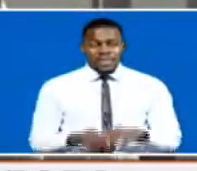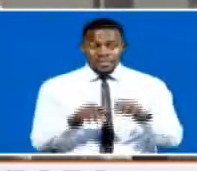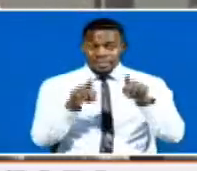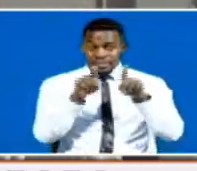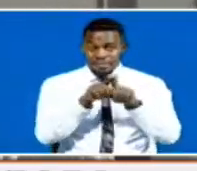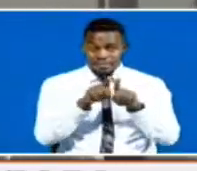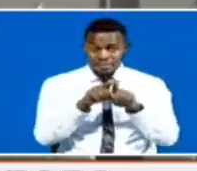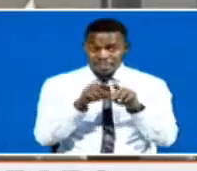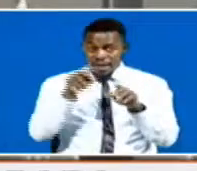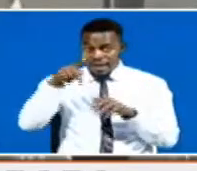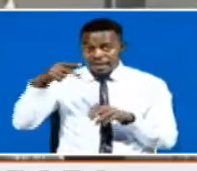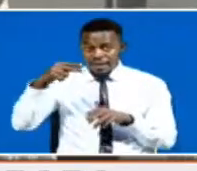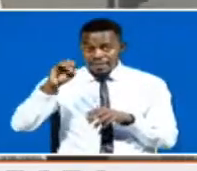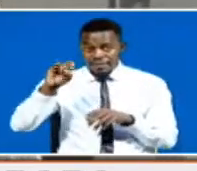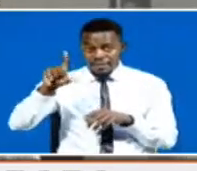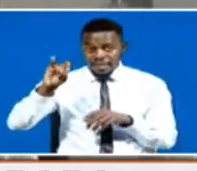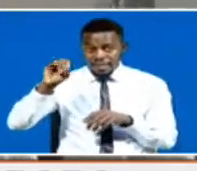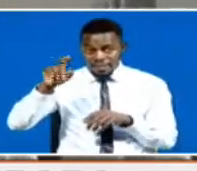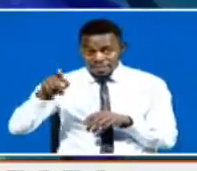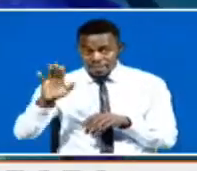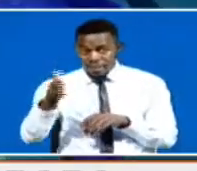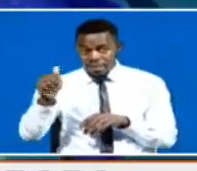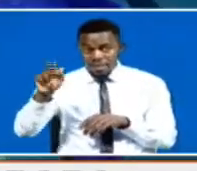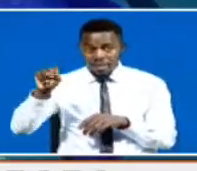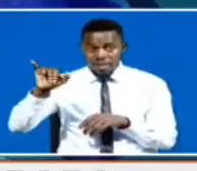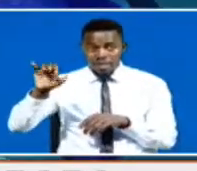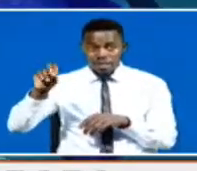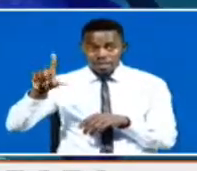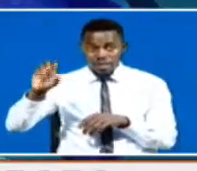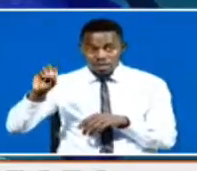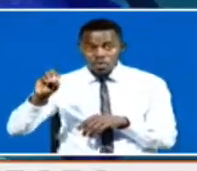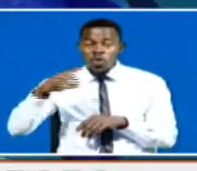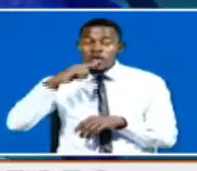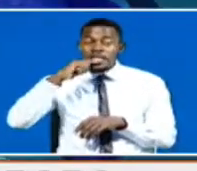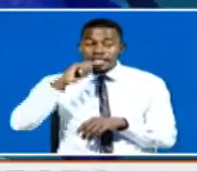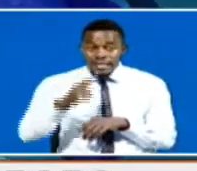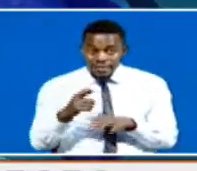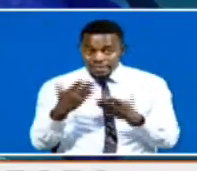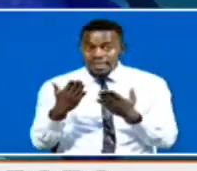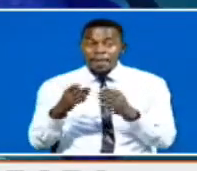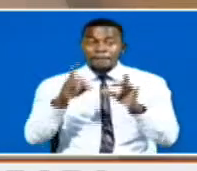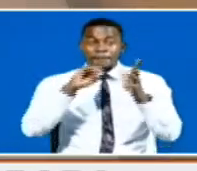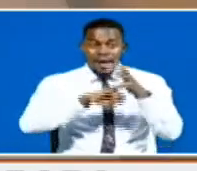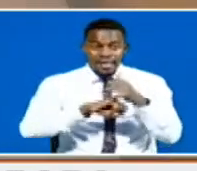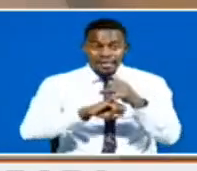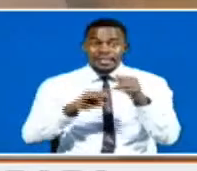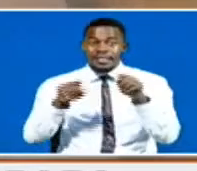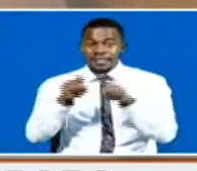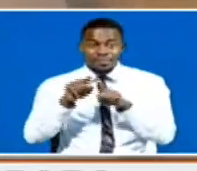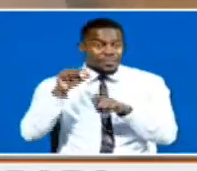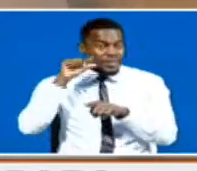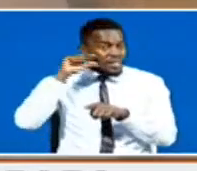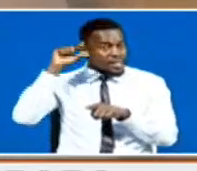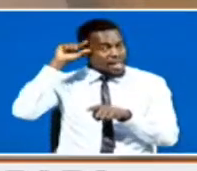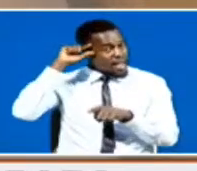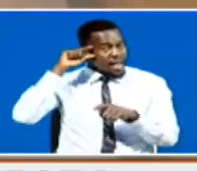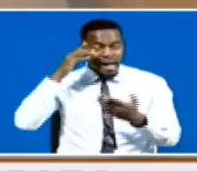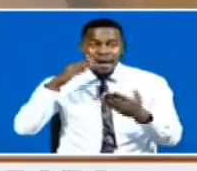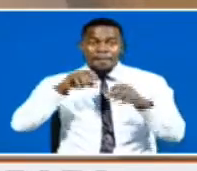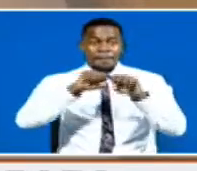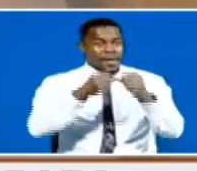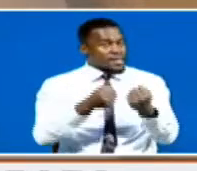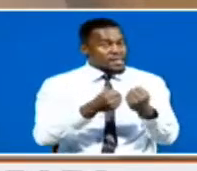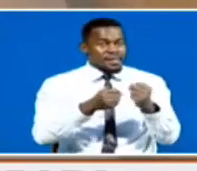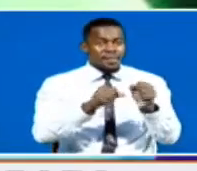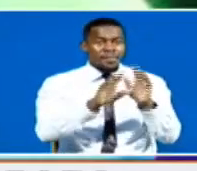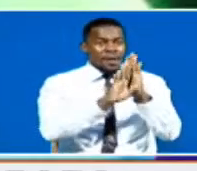Anaongezea kwamba hatua hiyo ambayo inaonekana kuunga mkono ndoa za jinsia moja inakiuka mafunzo na mpango wa Mungu kuhusu ndoa